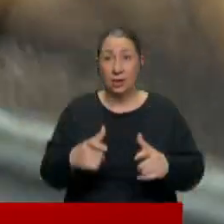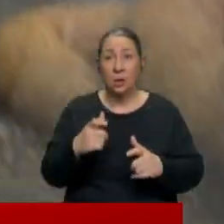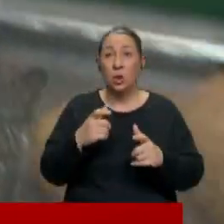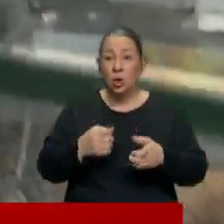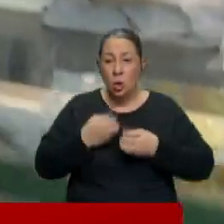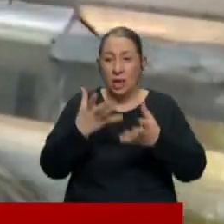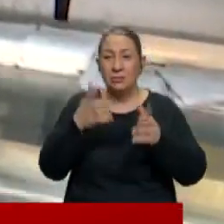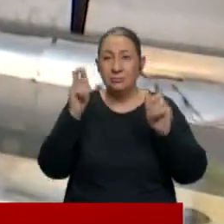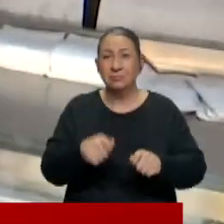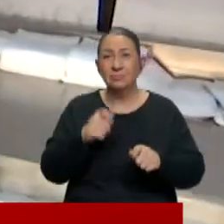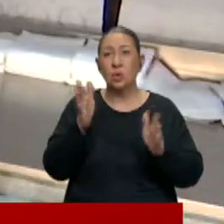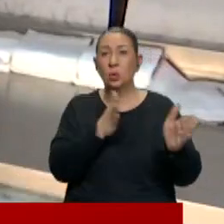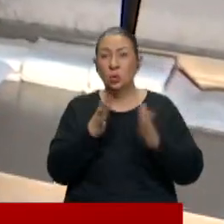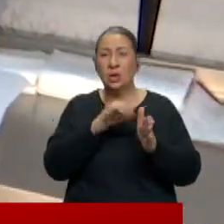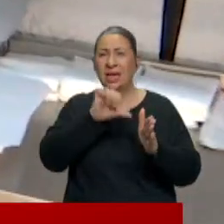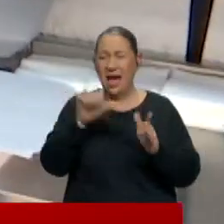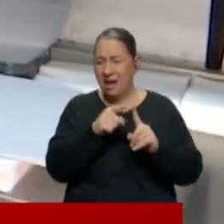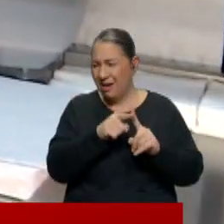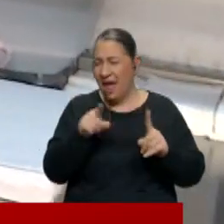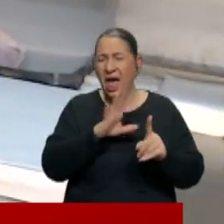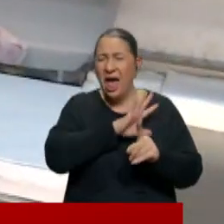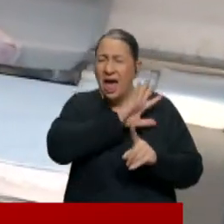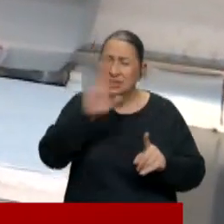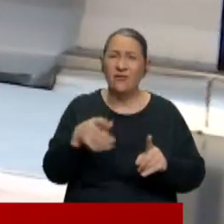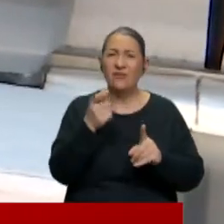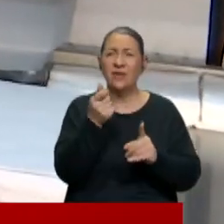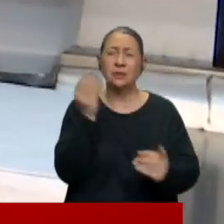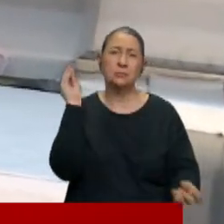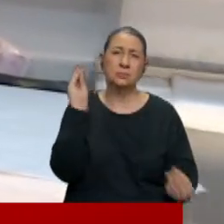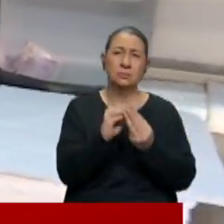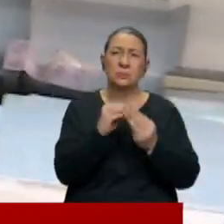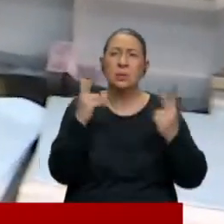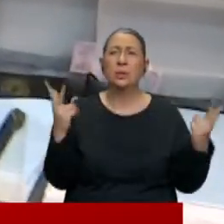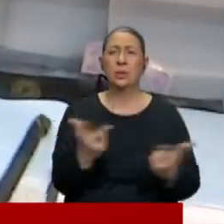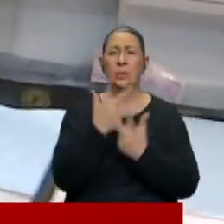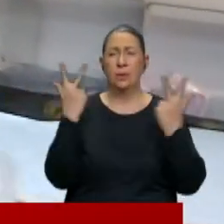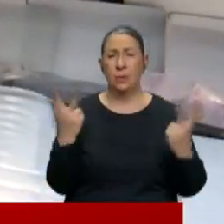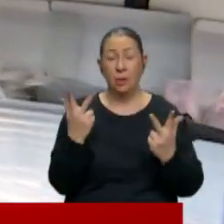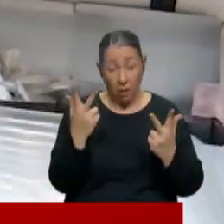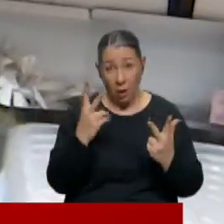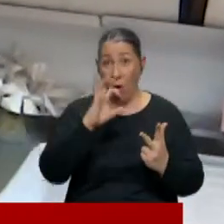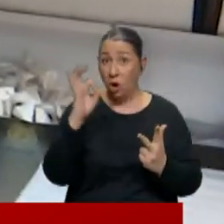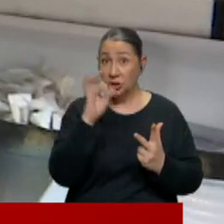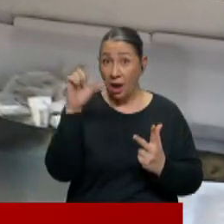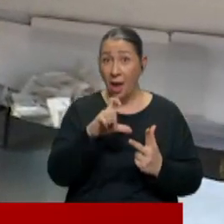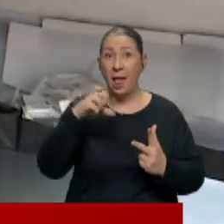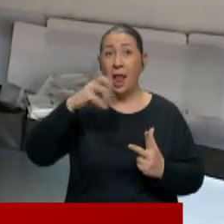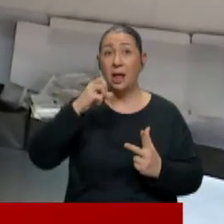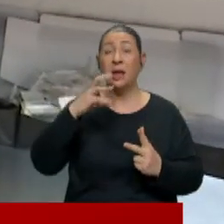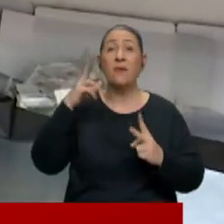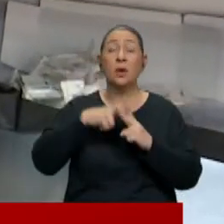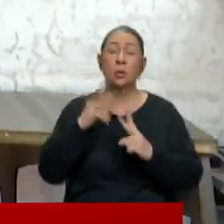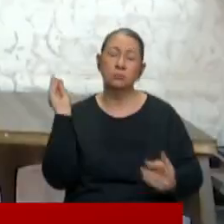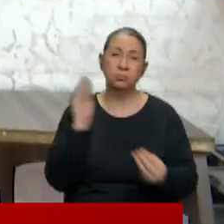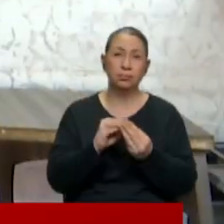Üretim için kullandıkları undan yağa kadar her şeyin fiyatı zaten kat ve kat artmıştı. Ocak ayında elektrik faturaları